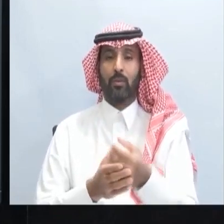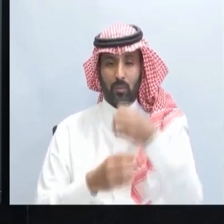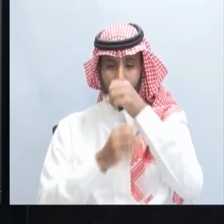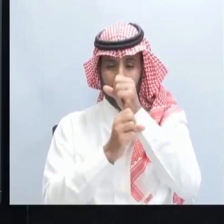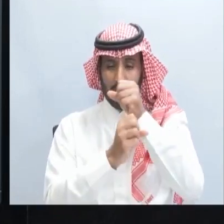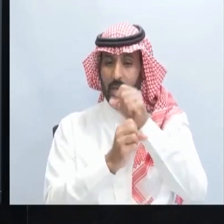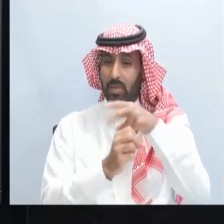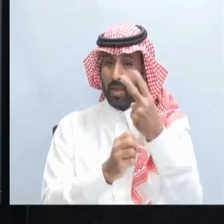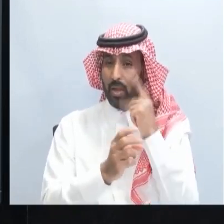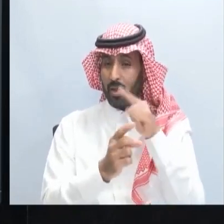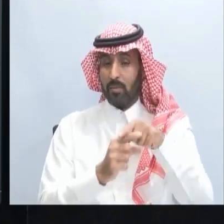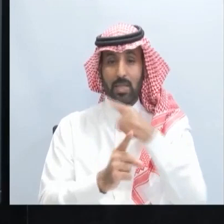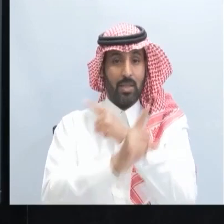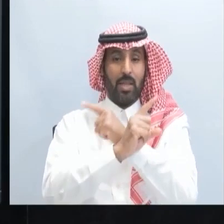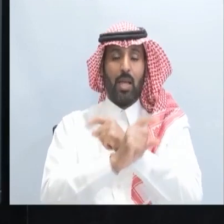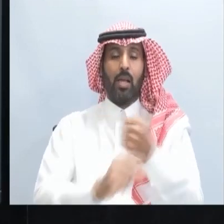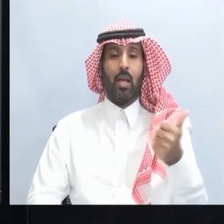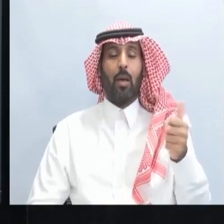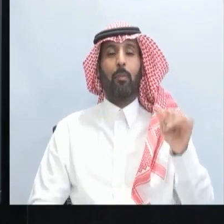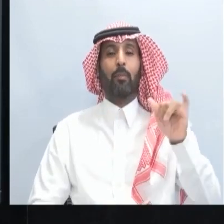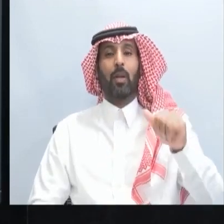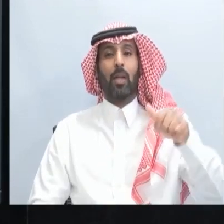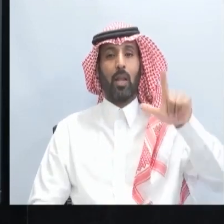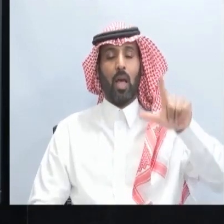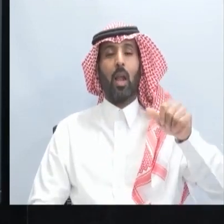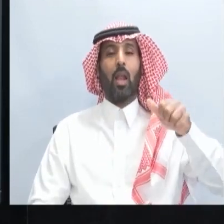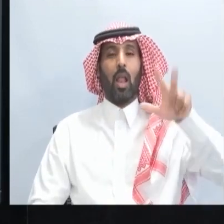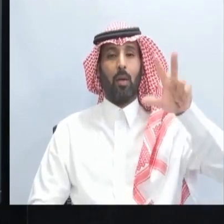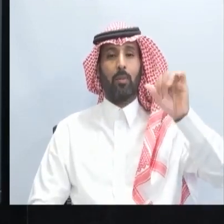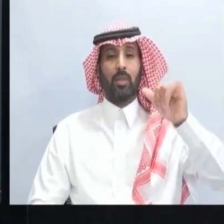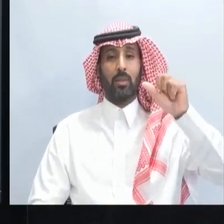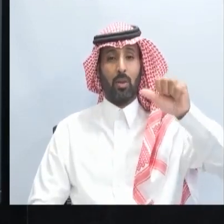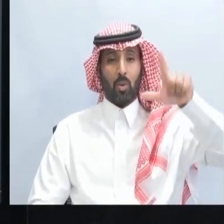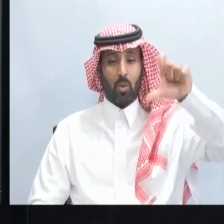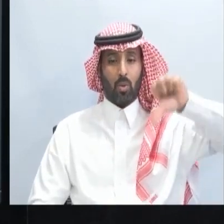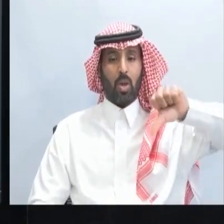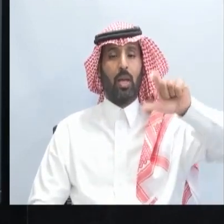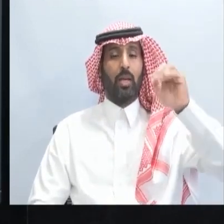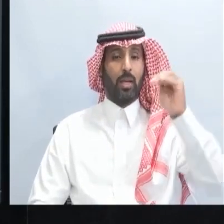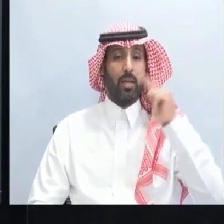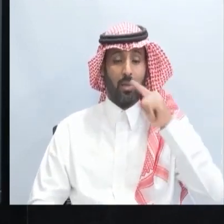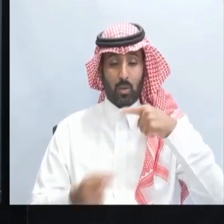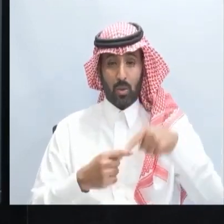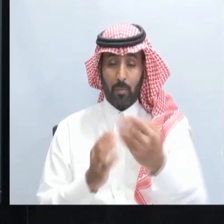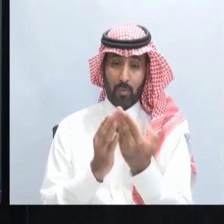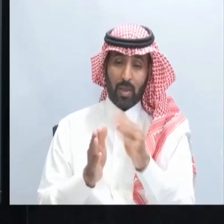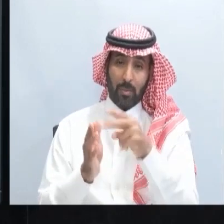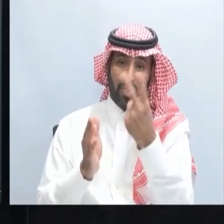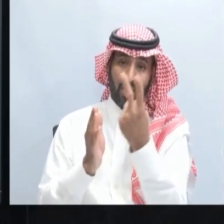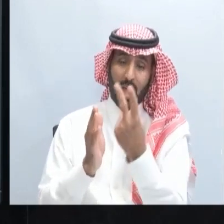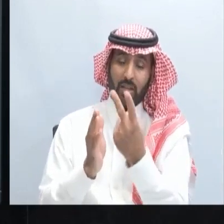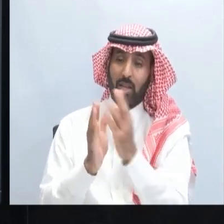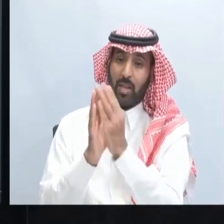فيزياء اثنين ومعكم المعلمه امل ملوخ ومن لغه الاشاره الاستاذ صالح العوجان اليوم باذن الله سندخل في الباب الثاني